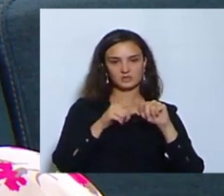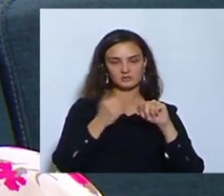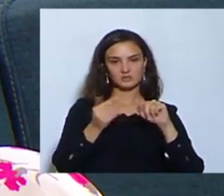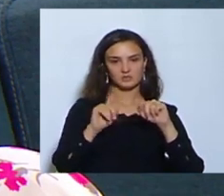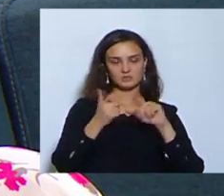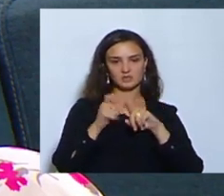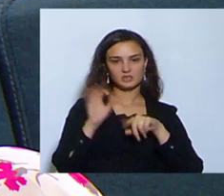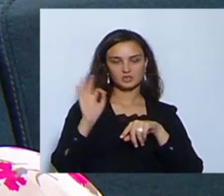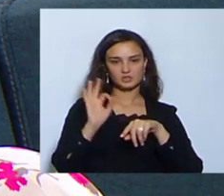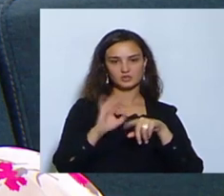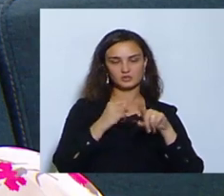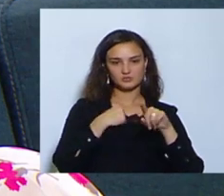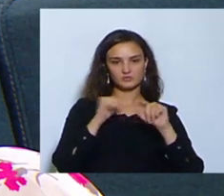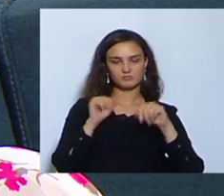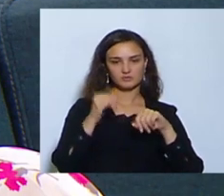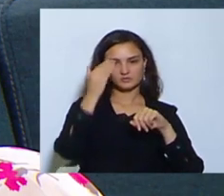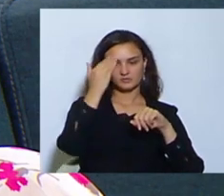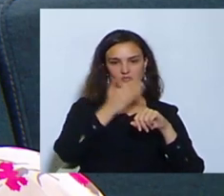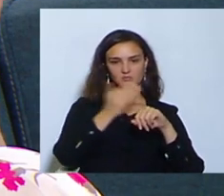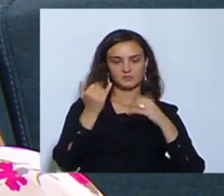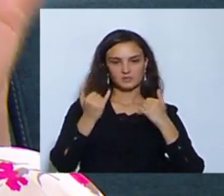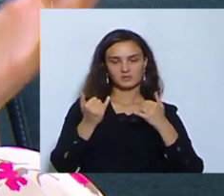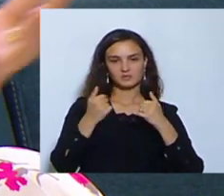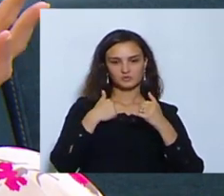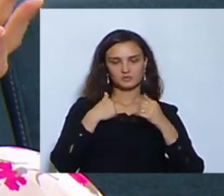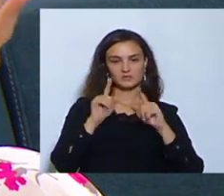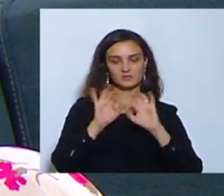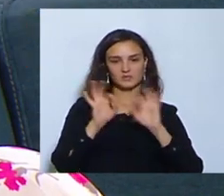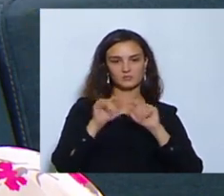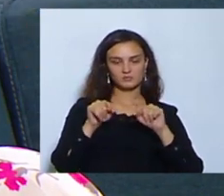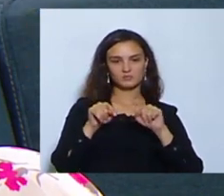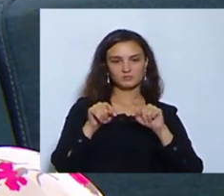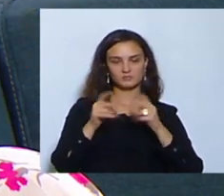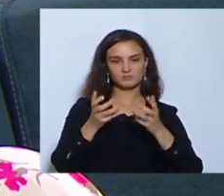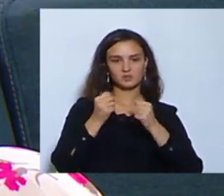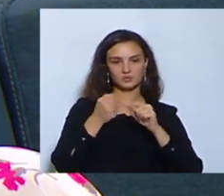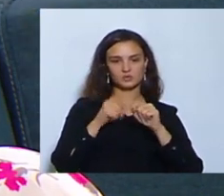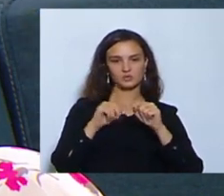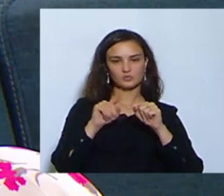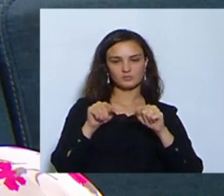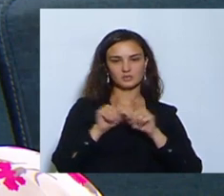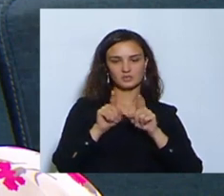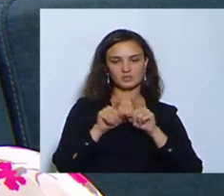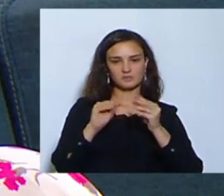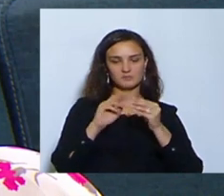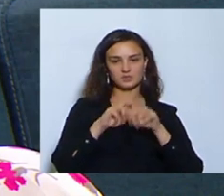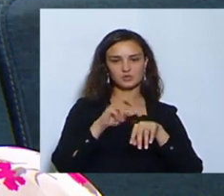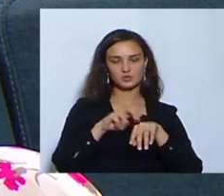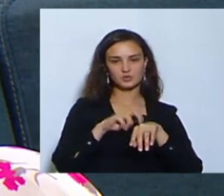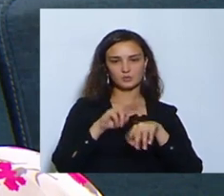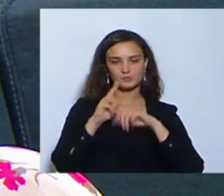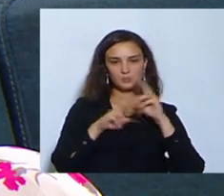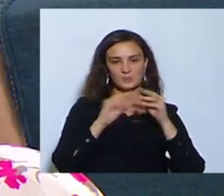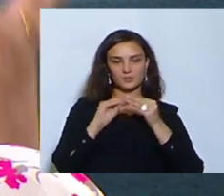რომ ძალიან ხშირად შეიძლება საზოგადოება მე ხა აი ჩვენაზედაც ვსაუბრობს მიიღონ ისე, რომ რაღაც სამედიცინო მართლა